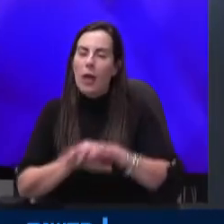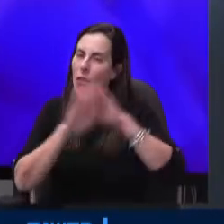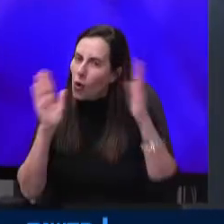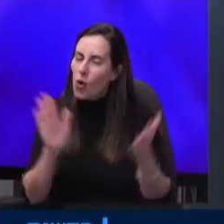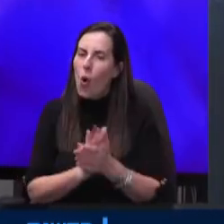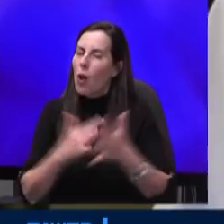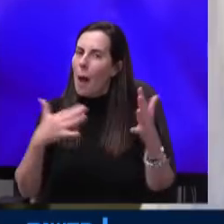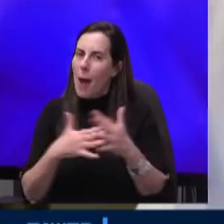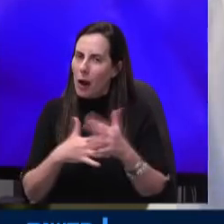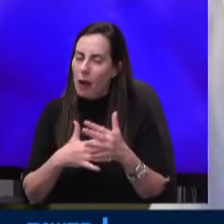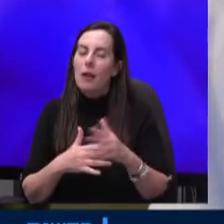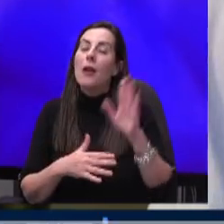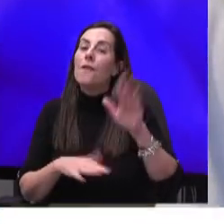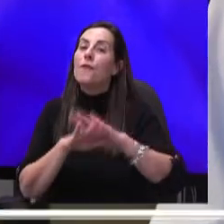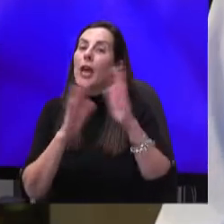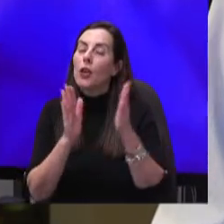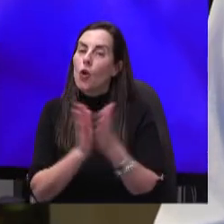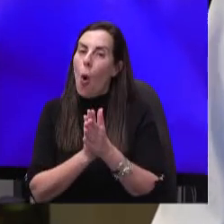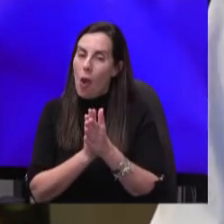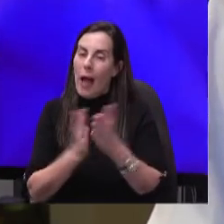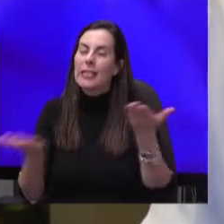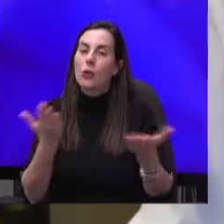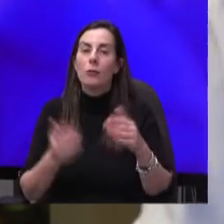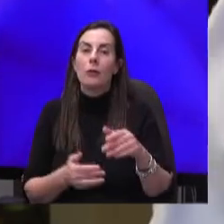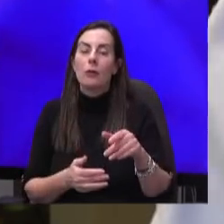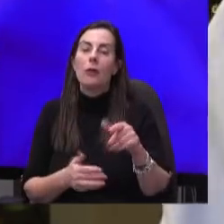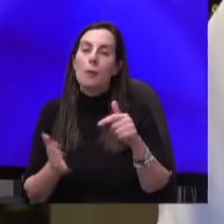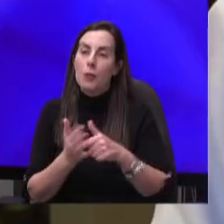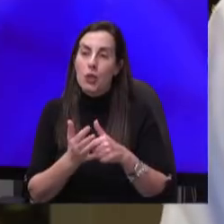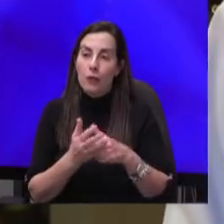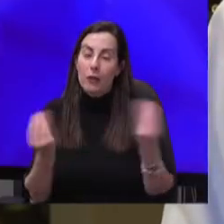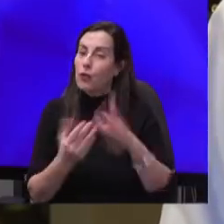ואמצעי האיזון כנגד הפתיחות שכבר בוצעו ולא לפתוח דברים נוספים.